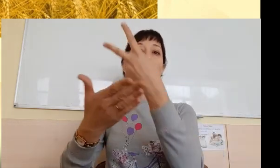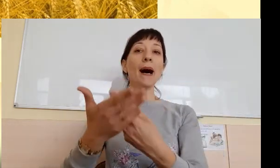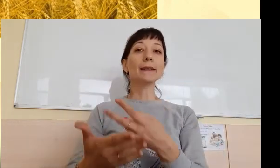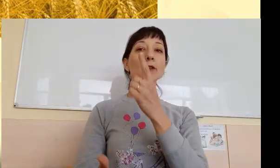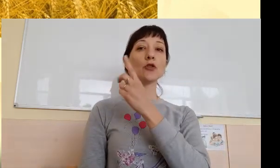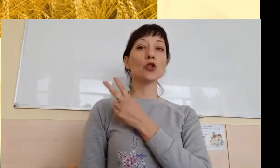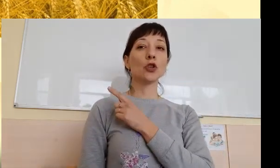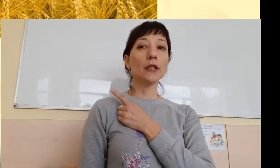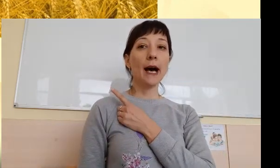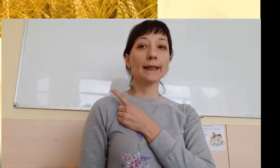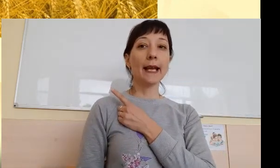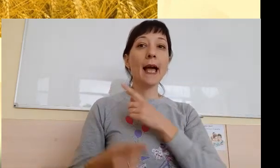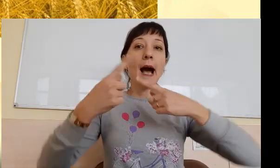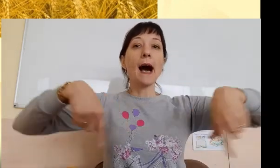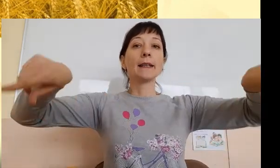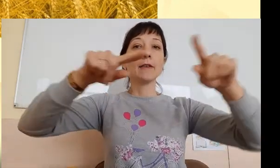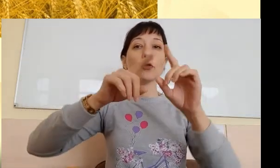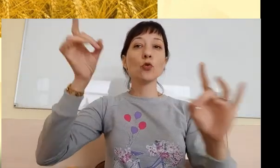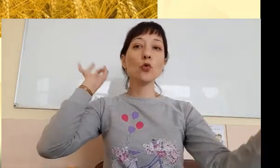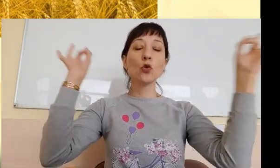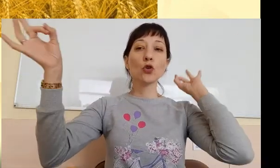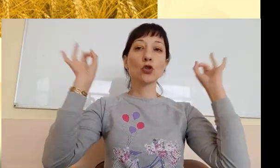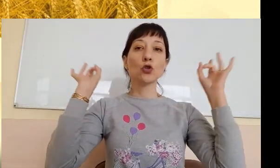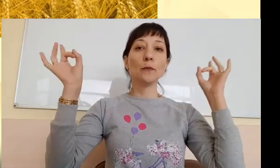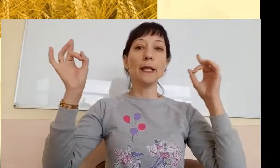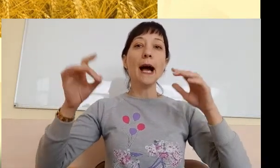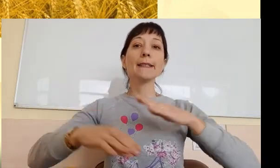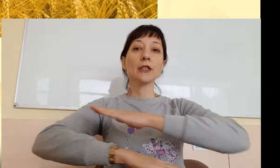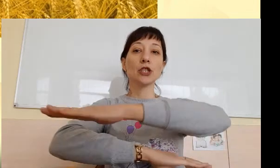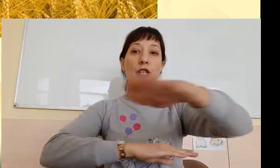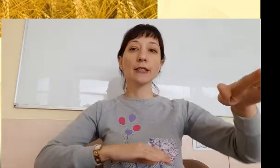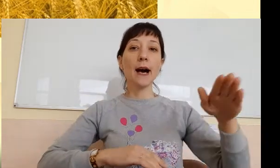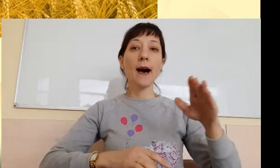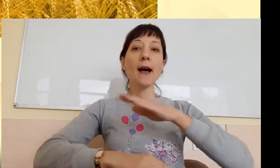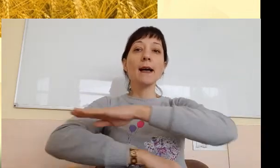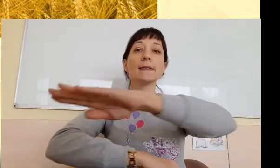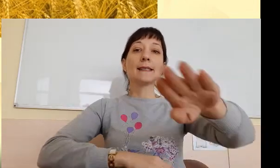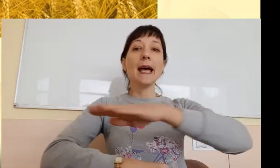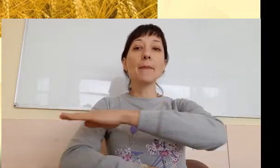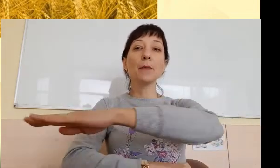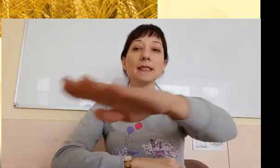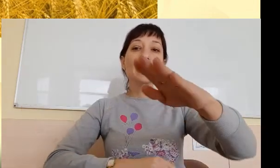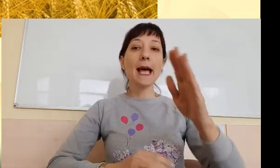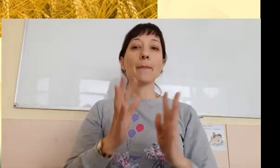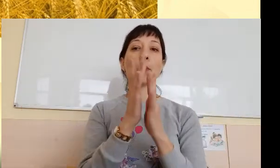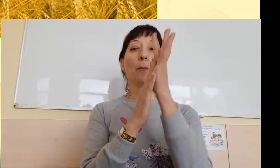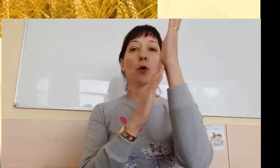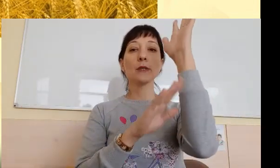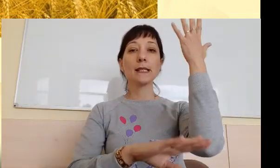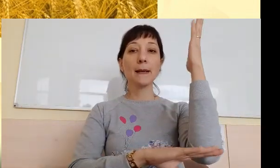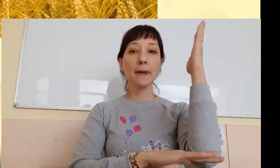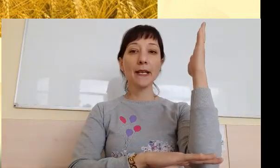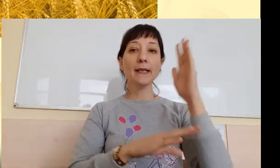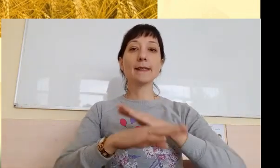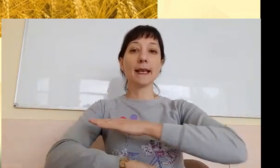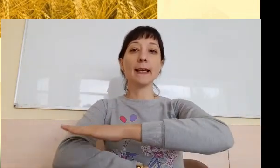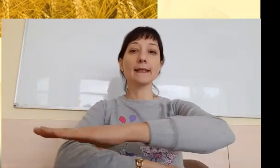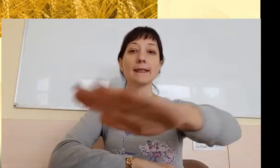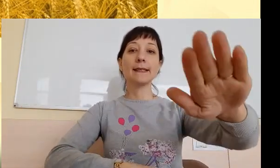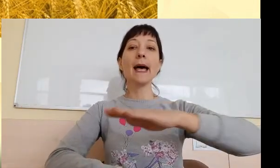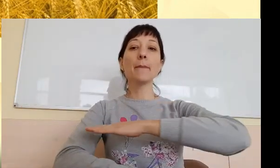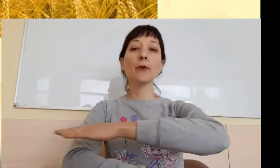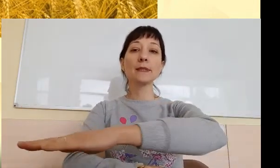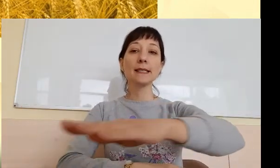Степом-степом падають солдати, а навкруг шумлять жита. Степом-степом поросли